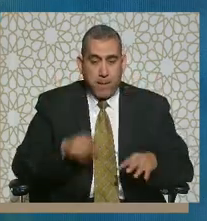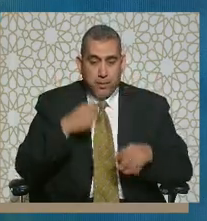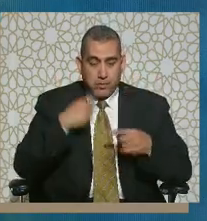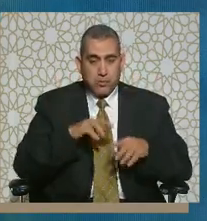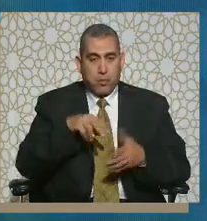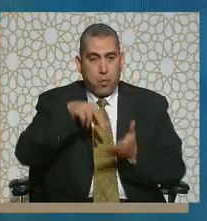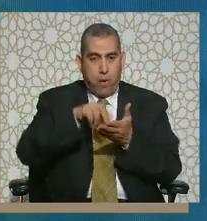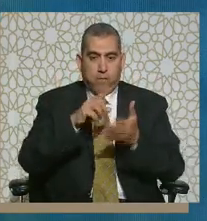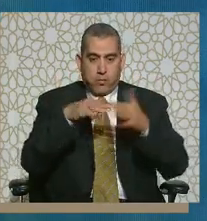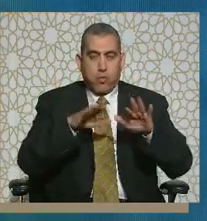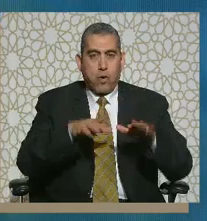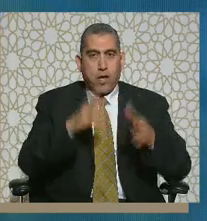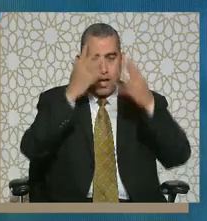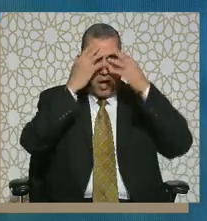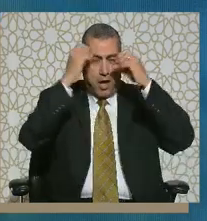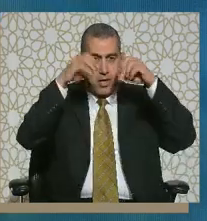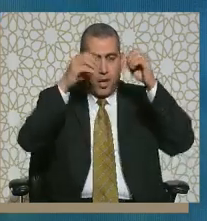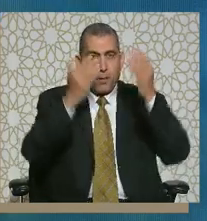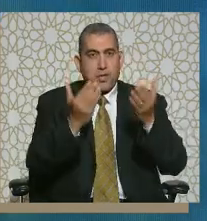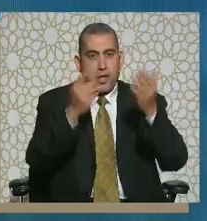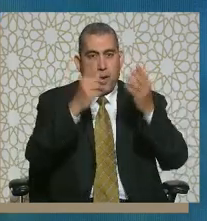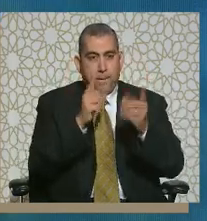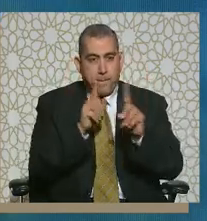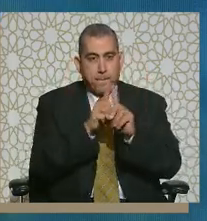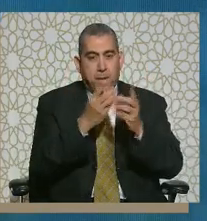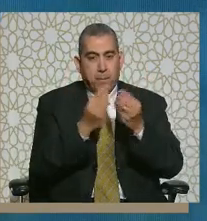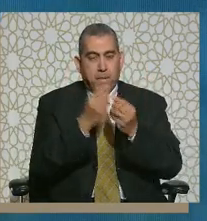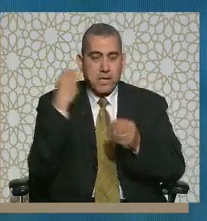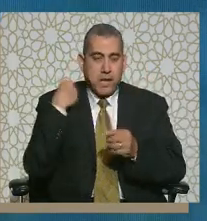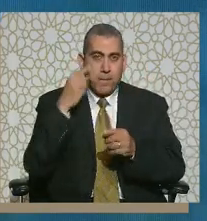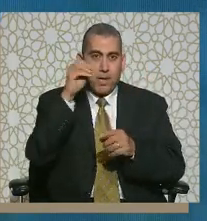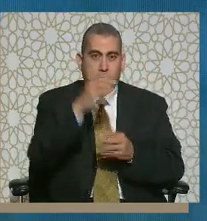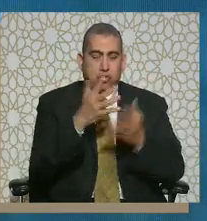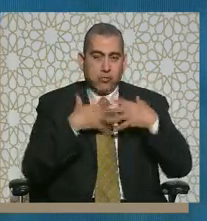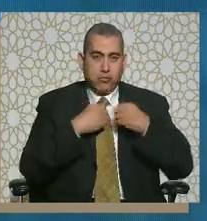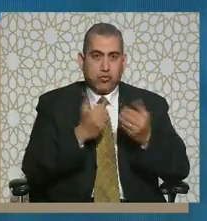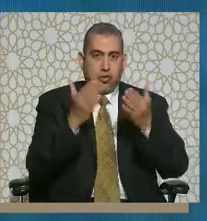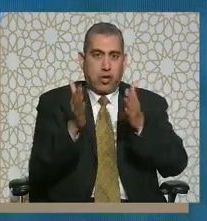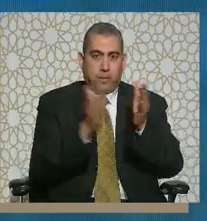وربنا يبارك لك ويجمع لك من تمام الاجر والعافيه يا حاج مشرف. نعم.